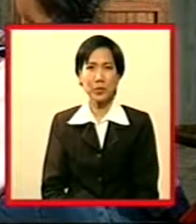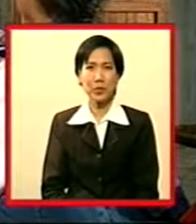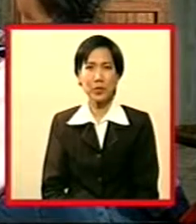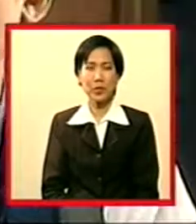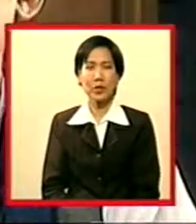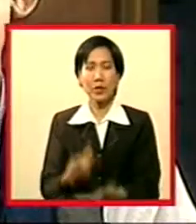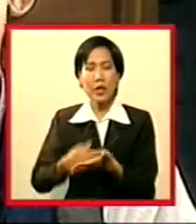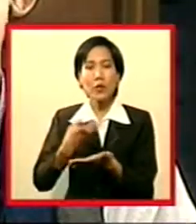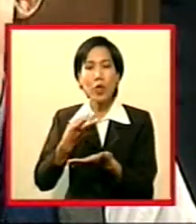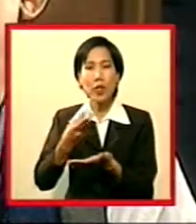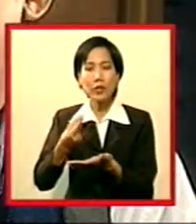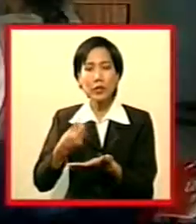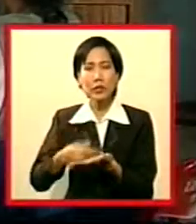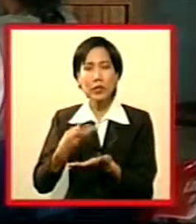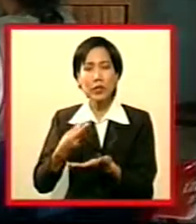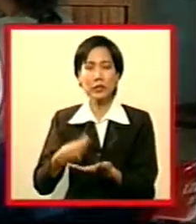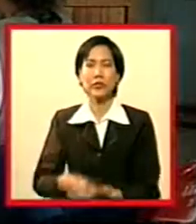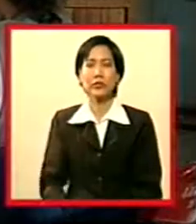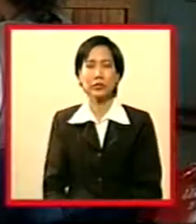คะเก็บตังค์ด้วยค่ะ